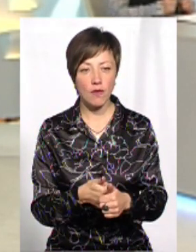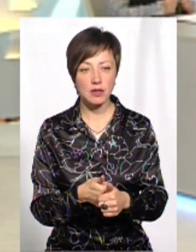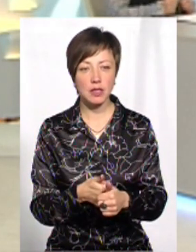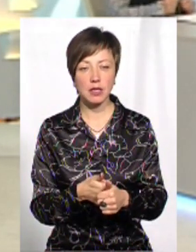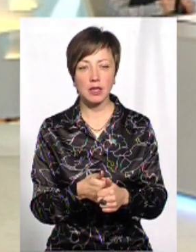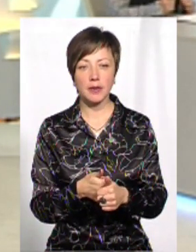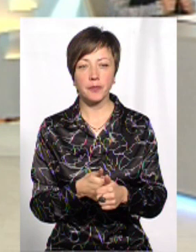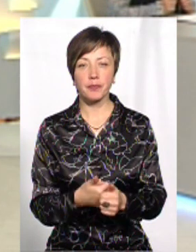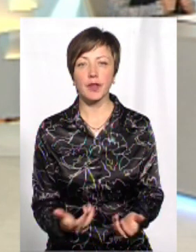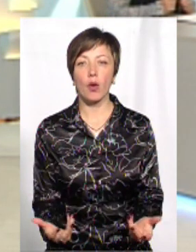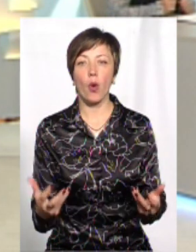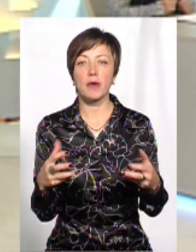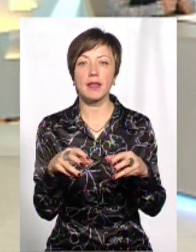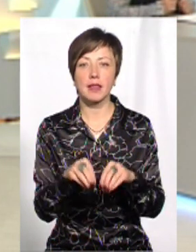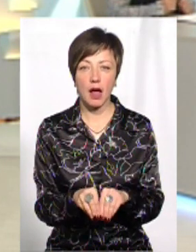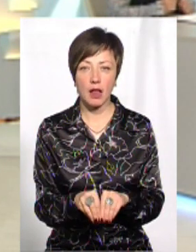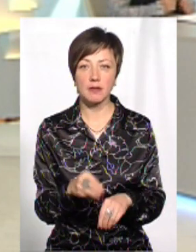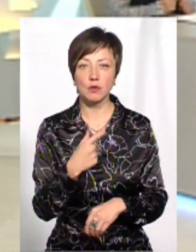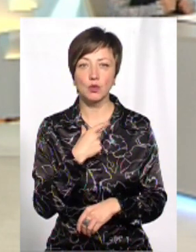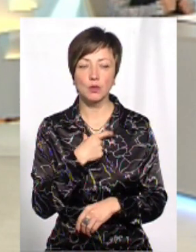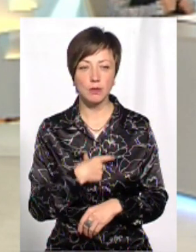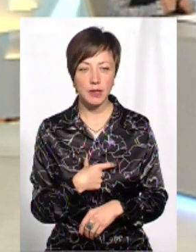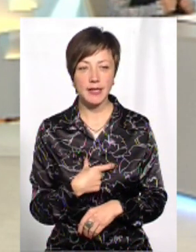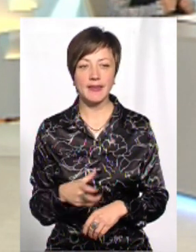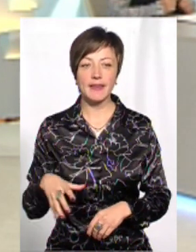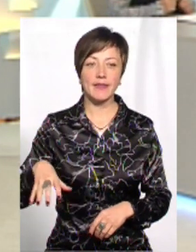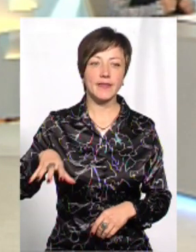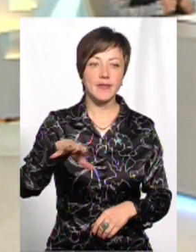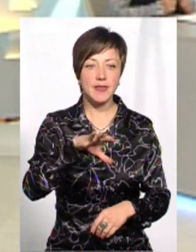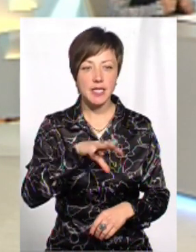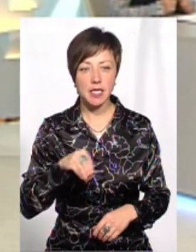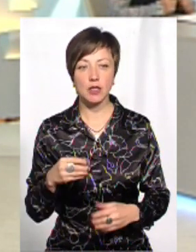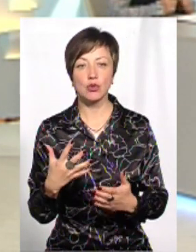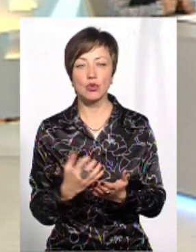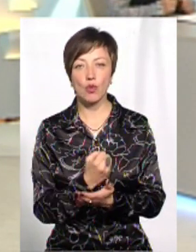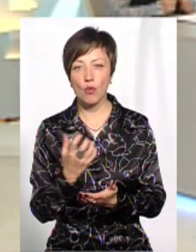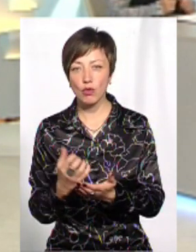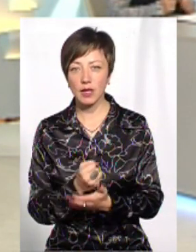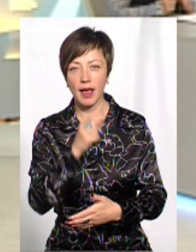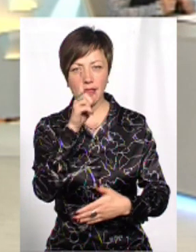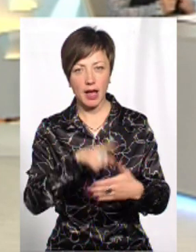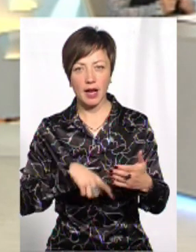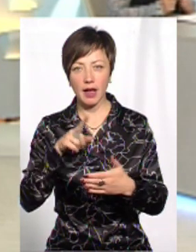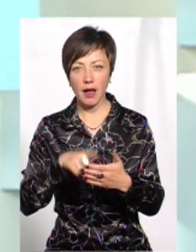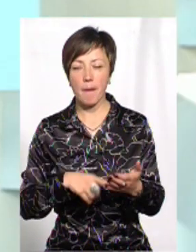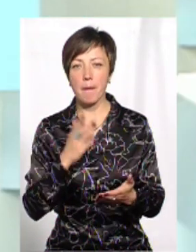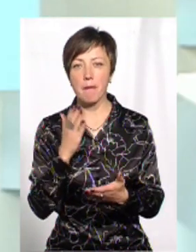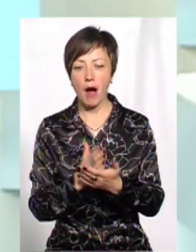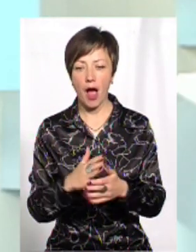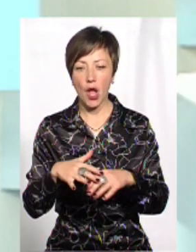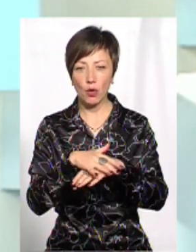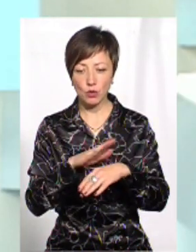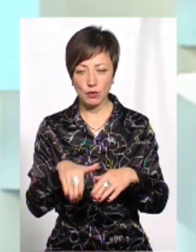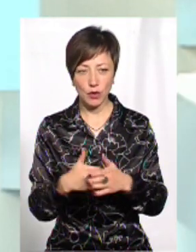вони об'єднали в собі всі ті здобутки на релігійному ґрунті, да, які має людство